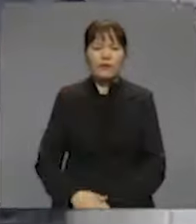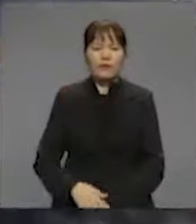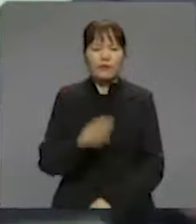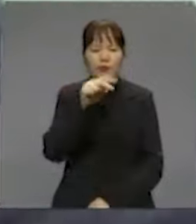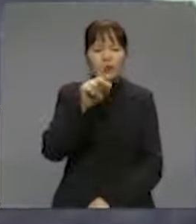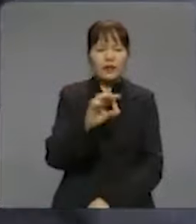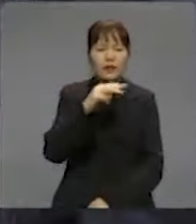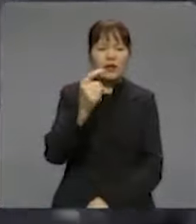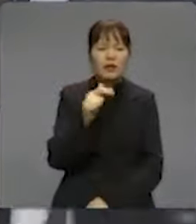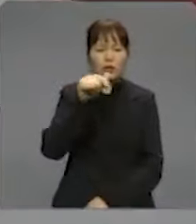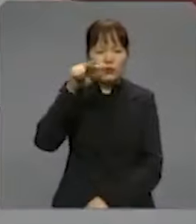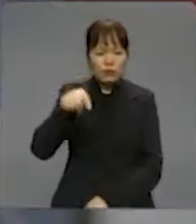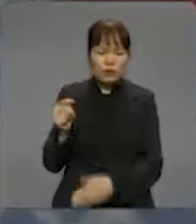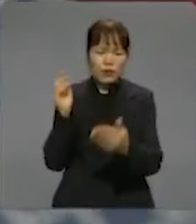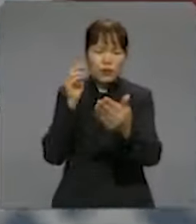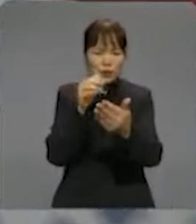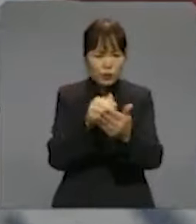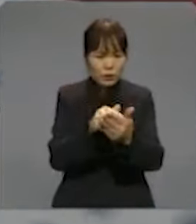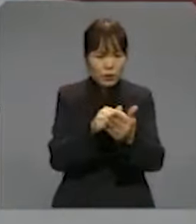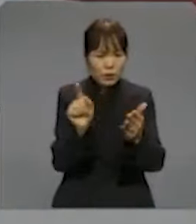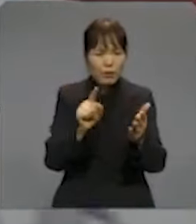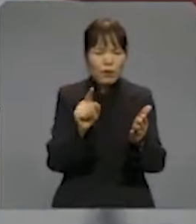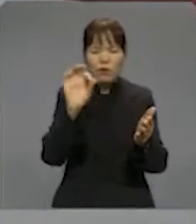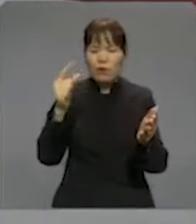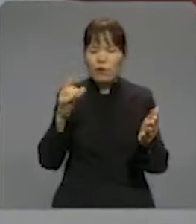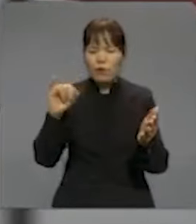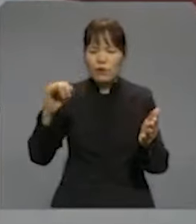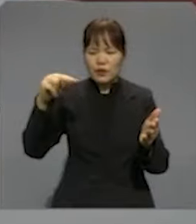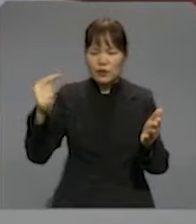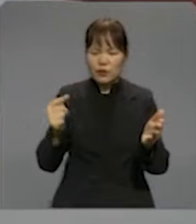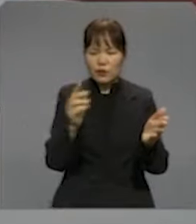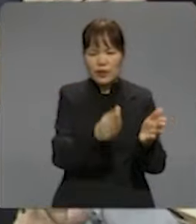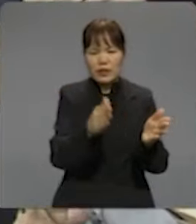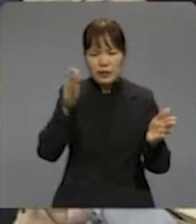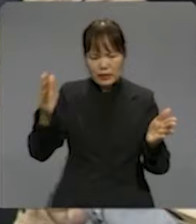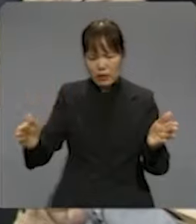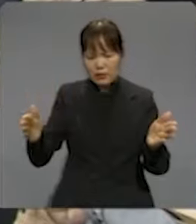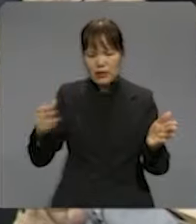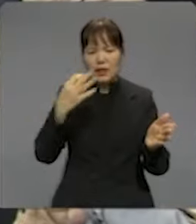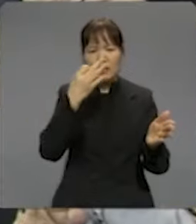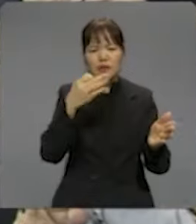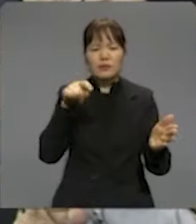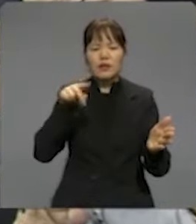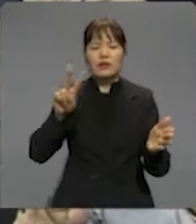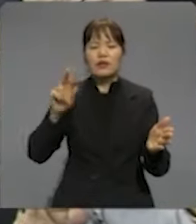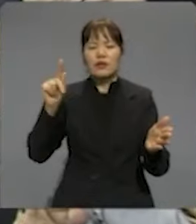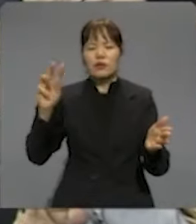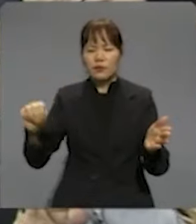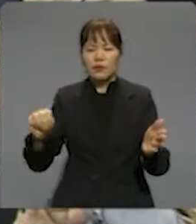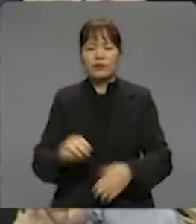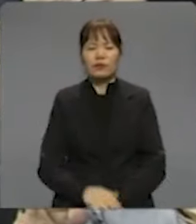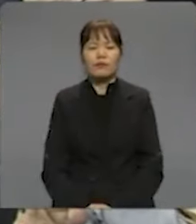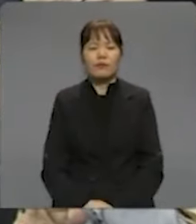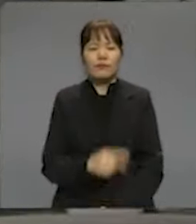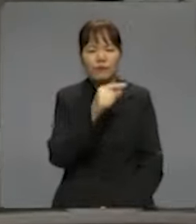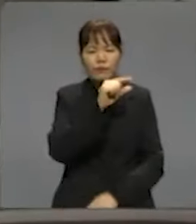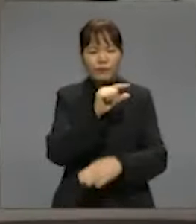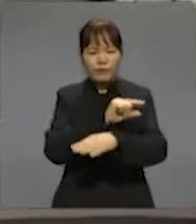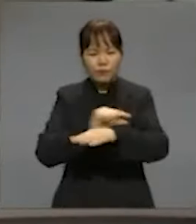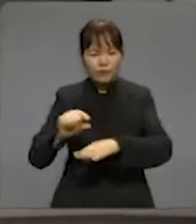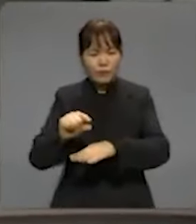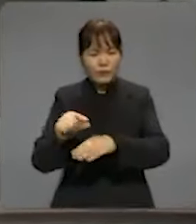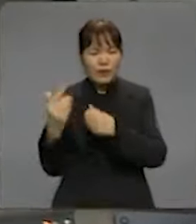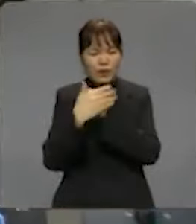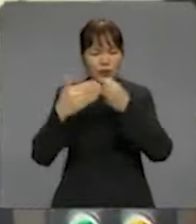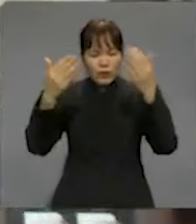운행 예정인 C노선은 시흥 오이도까지 14.2km 연장이 계획됩니다. GTX